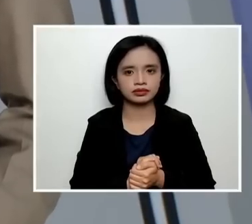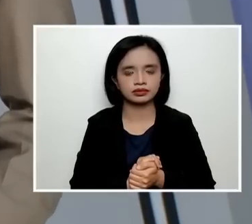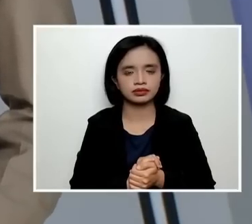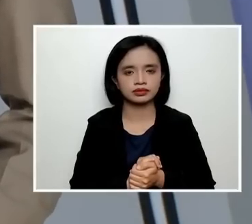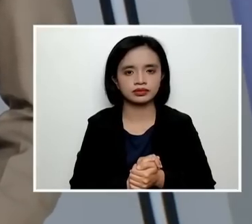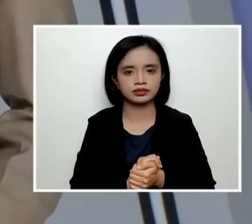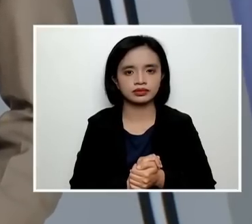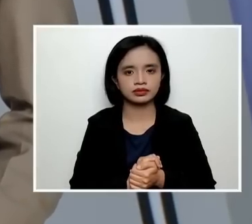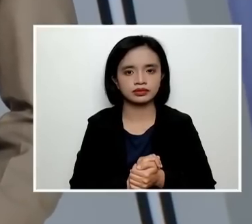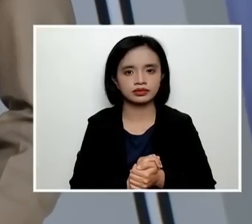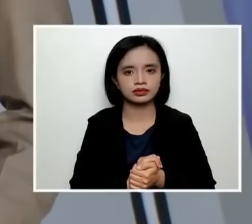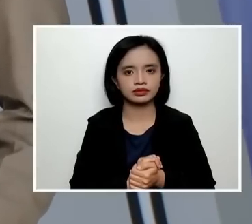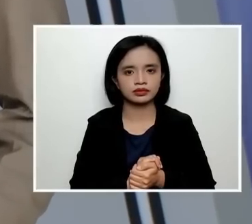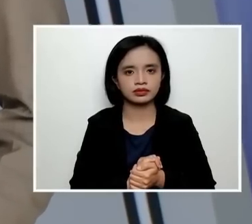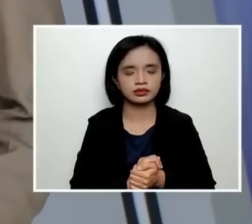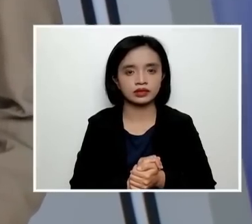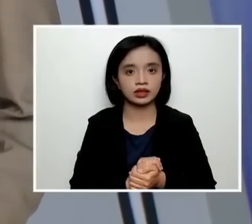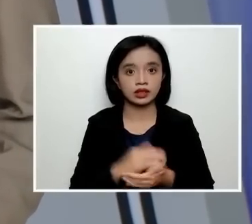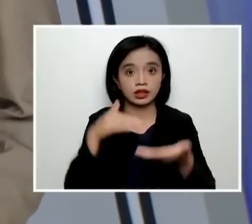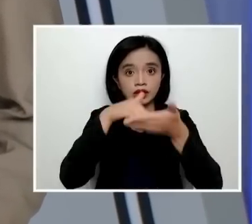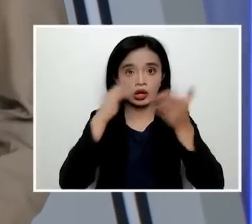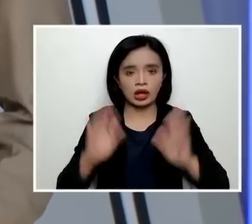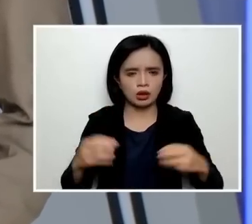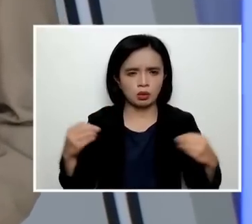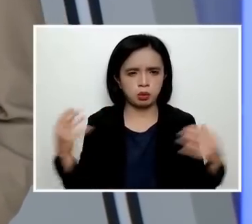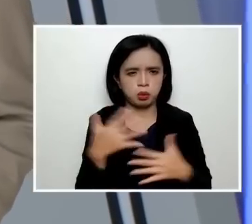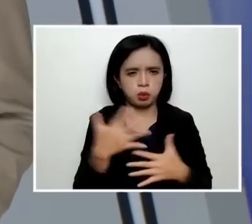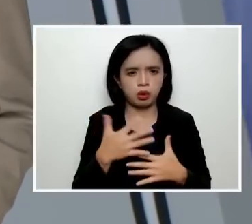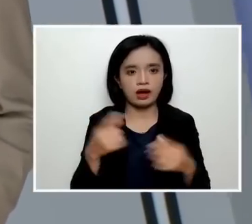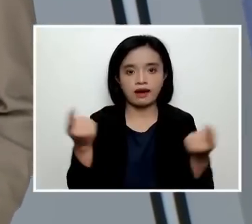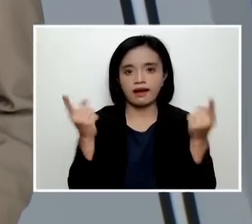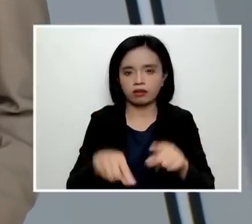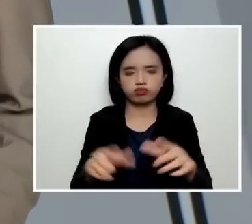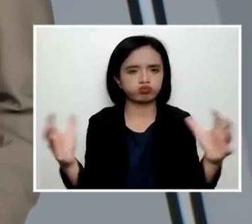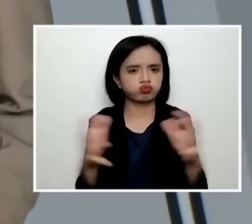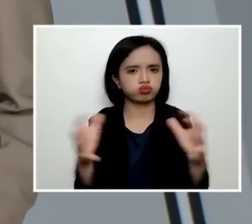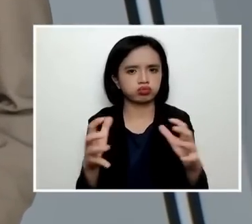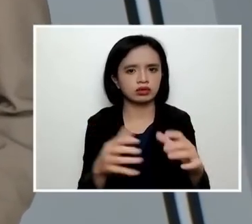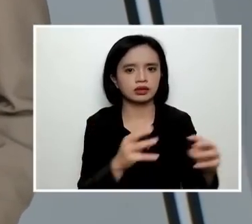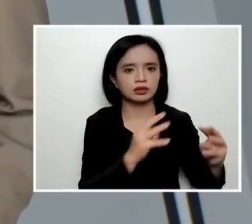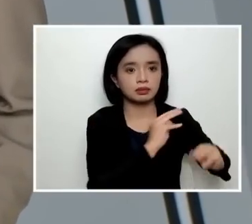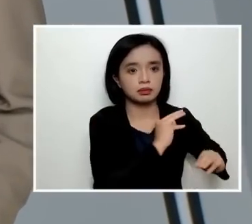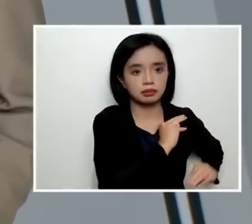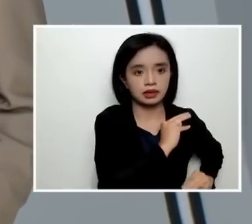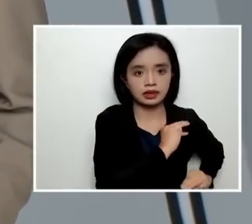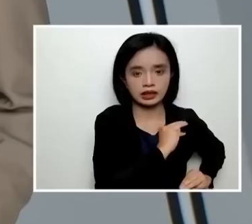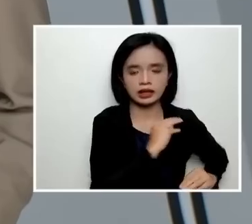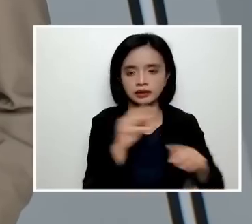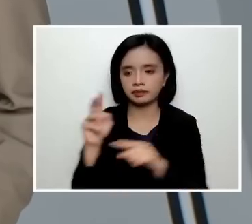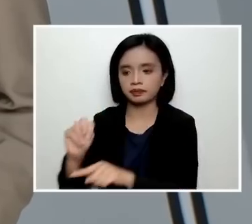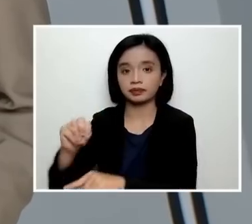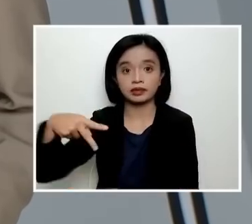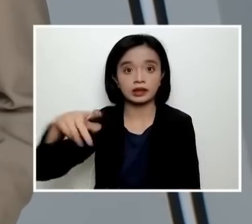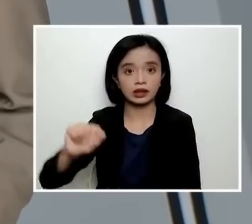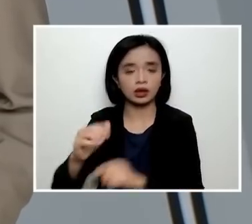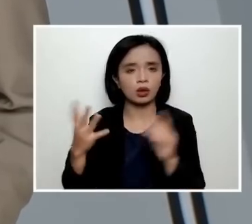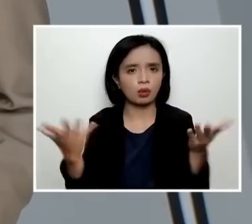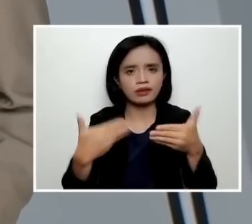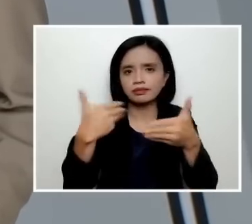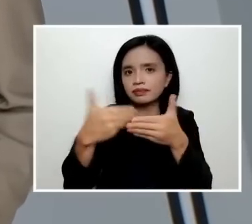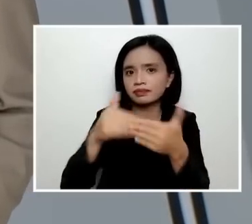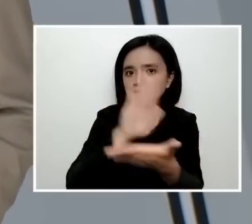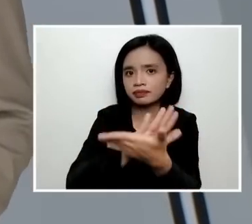Nagdulot ng takot sa mga estudyante ang enkwentro ng militar at New People's Army na nangyari malapit sa isang eskwelahan